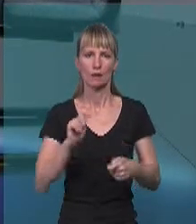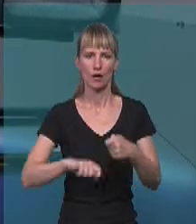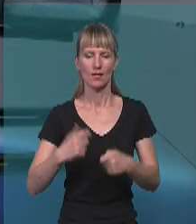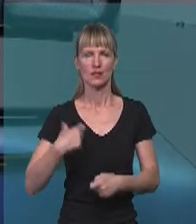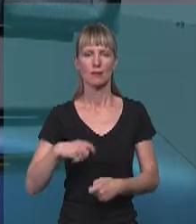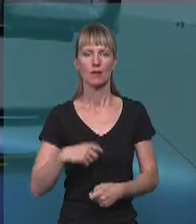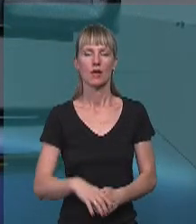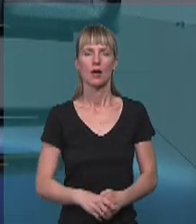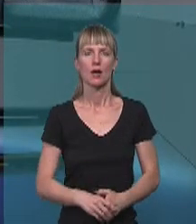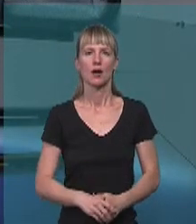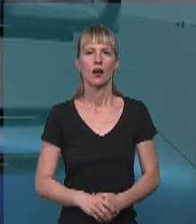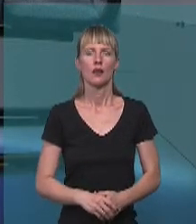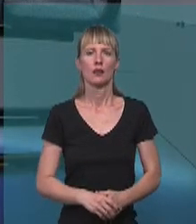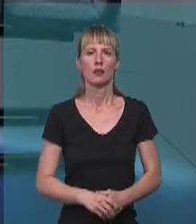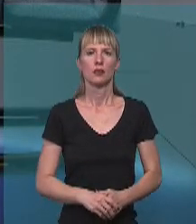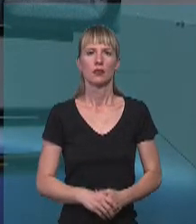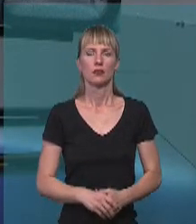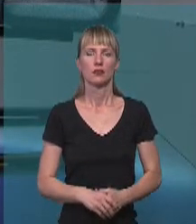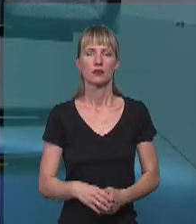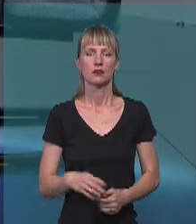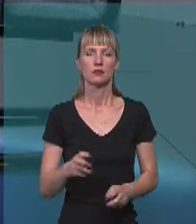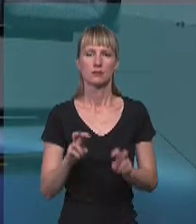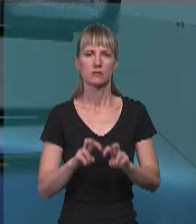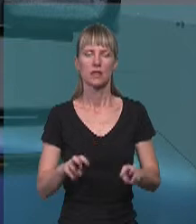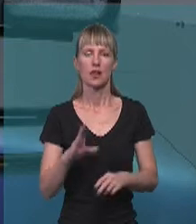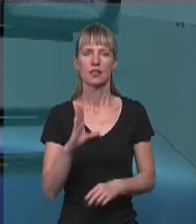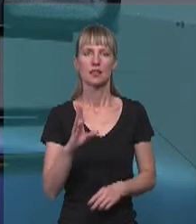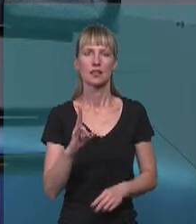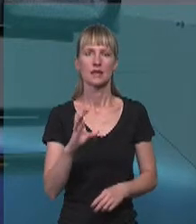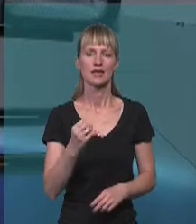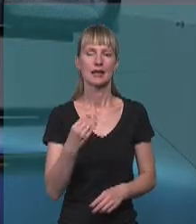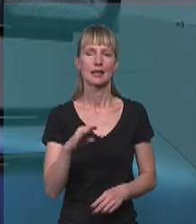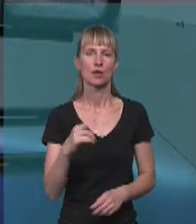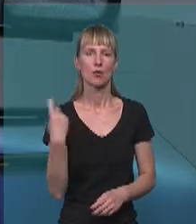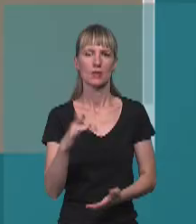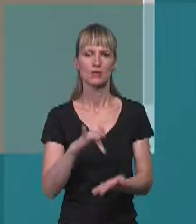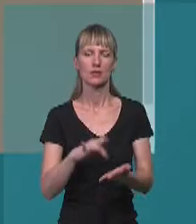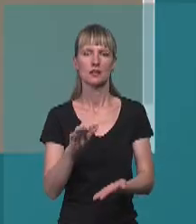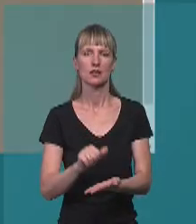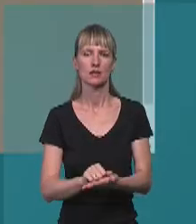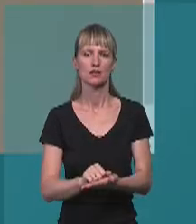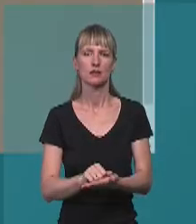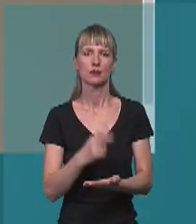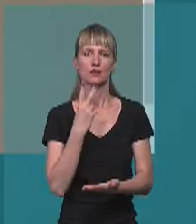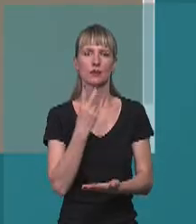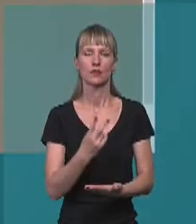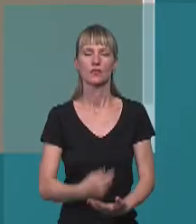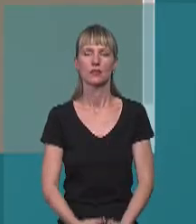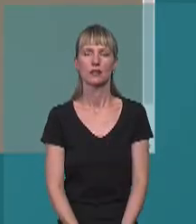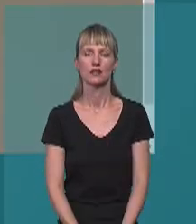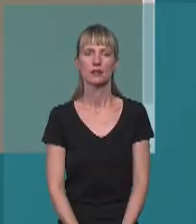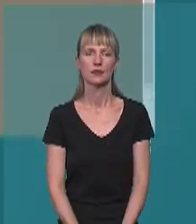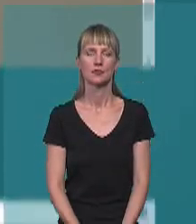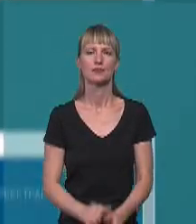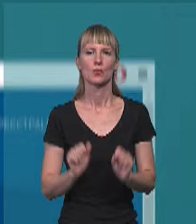наша творча група знайшла також розділ з тестування на сайті обласного центру зайнятості. Давайте подивимося. От можна